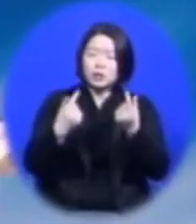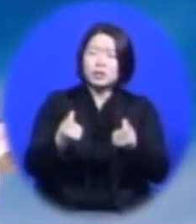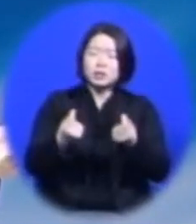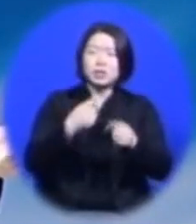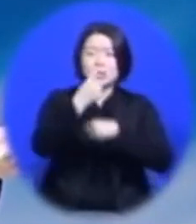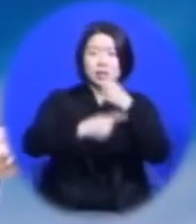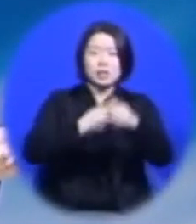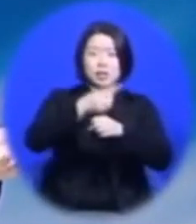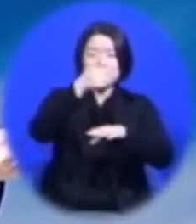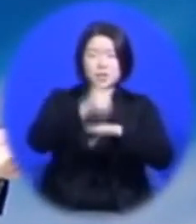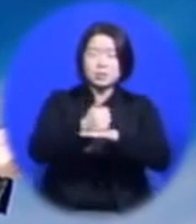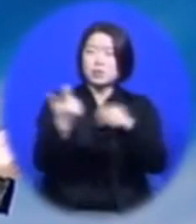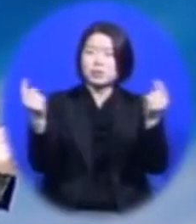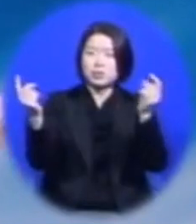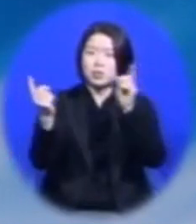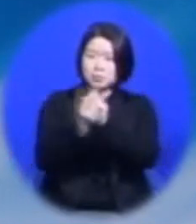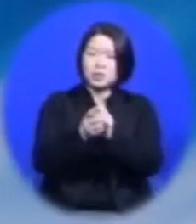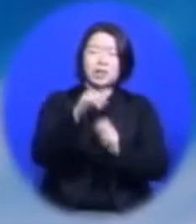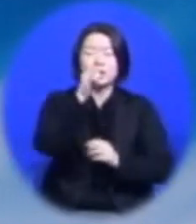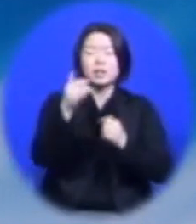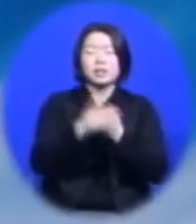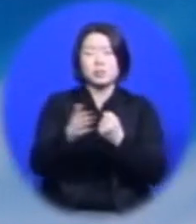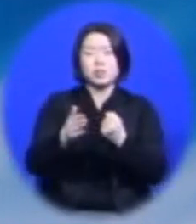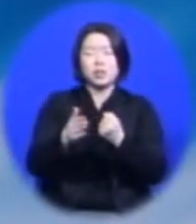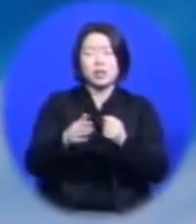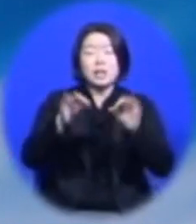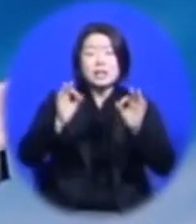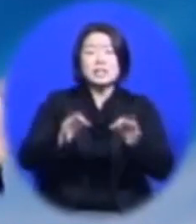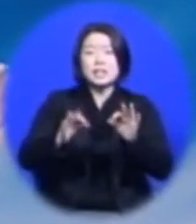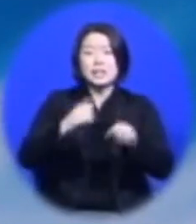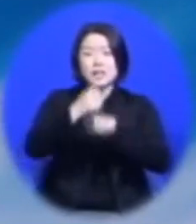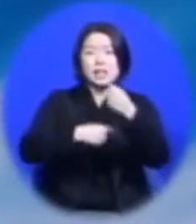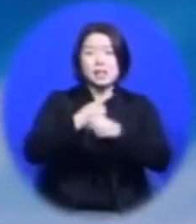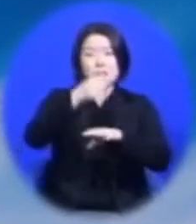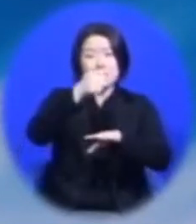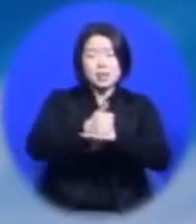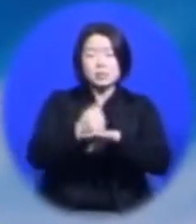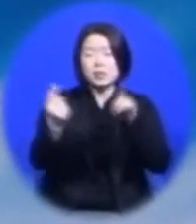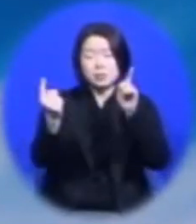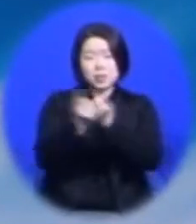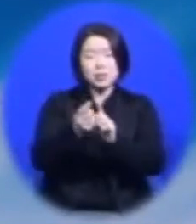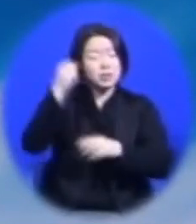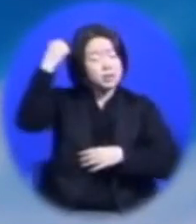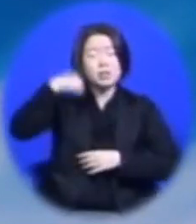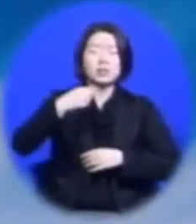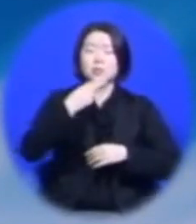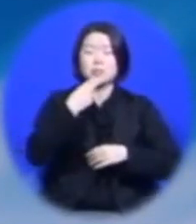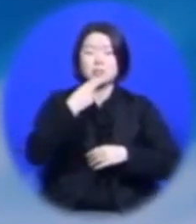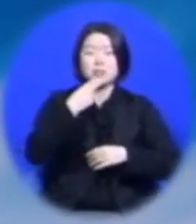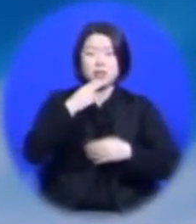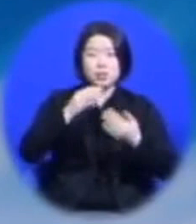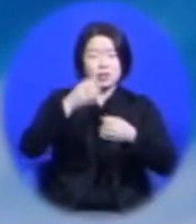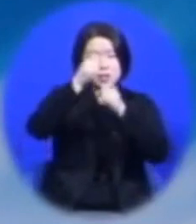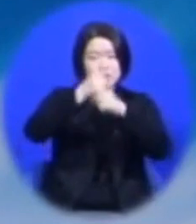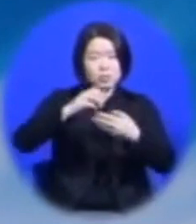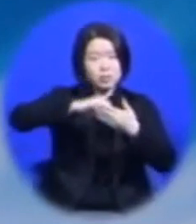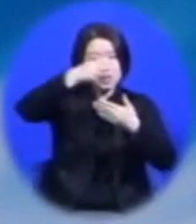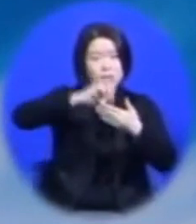번 맞이했기 때문에 이제는 뭐 연말을 맞이했다는 느낌도 없어요. 그냥 달력만 바꾸는 것뿐이죠.